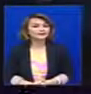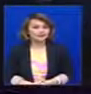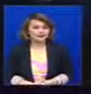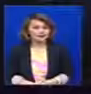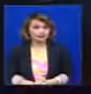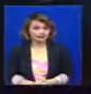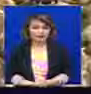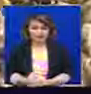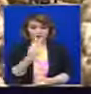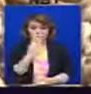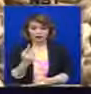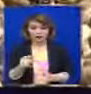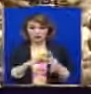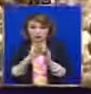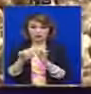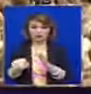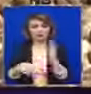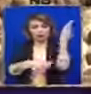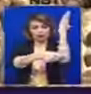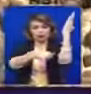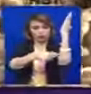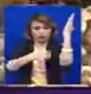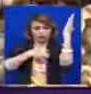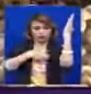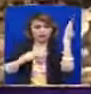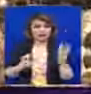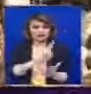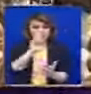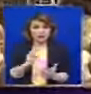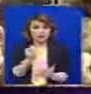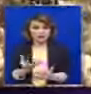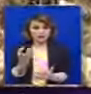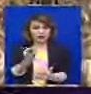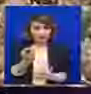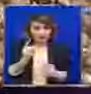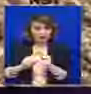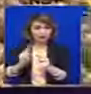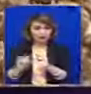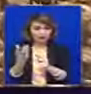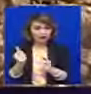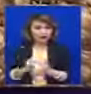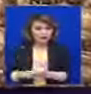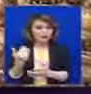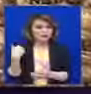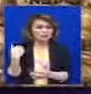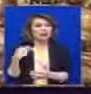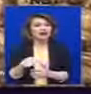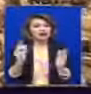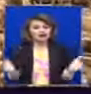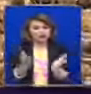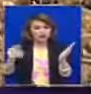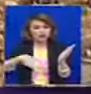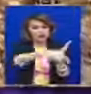ความคืบหน้ามาตรการเพิ่มการใช้ยางภายในประเทศจากโครงการส่งเสริมการใช้ยางในหน่วยงานภาครัฐเพื่อส่งเสริมให้มีการใช้ยางภายในประเทศอย่